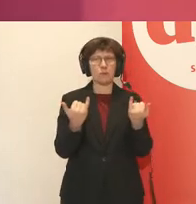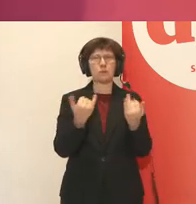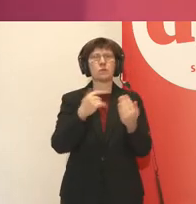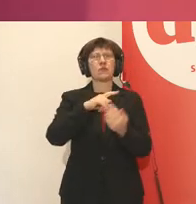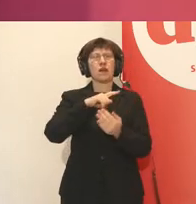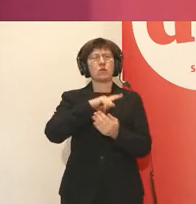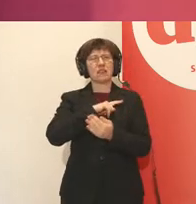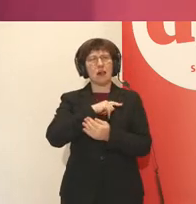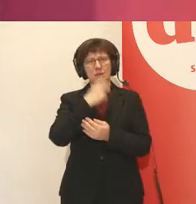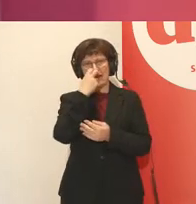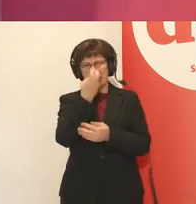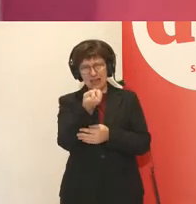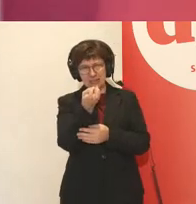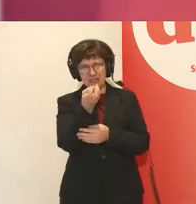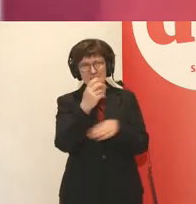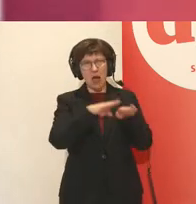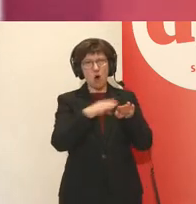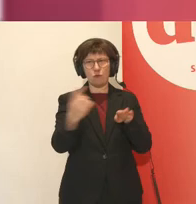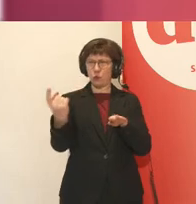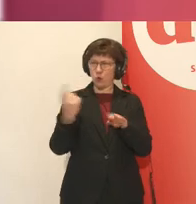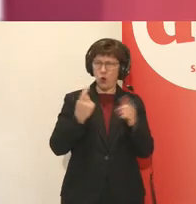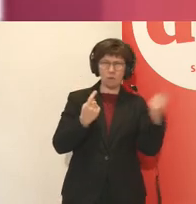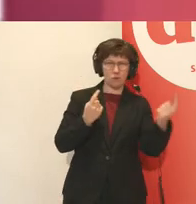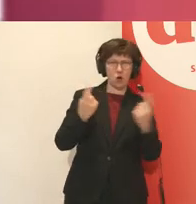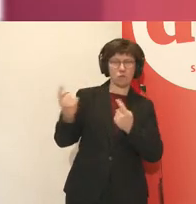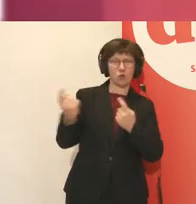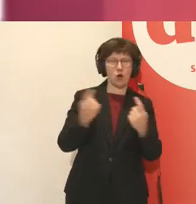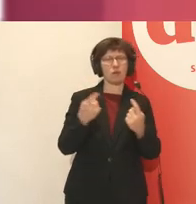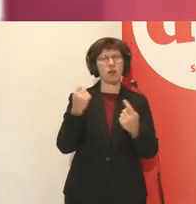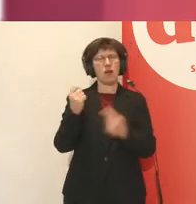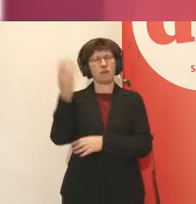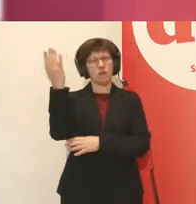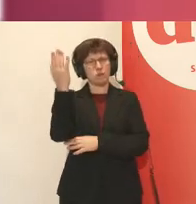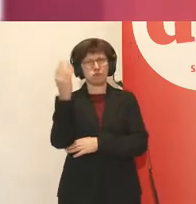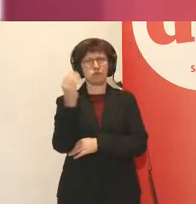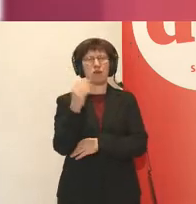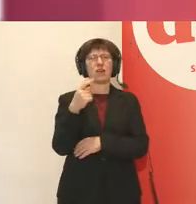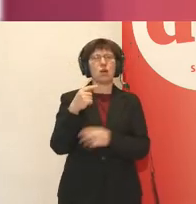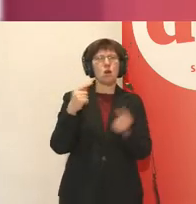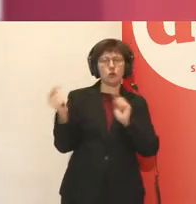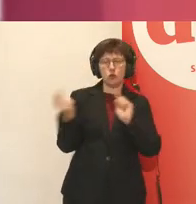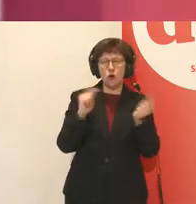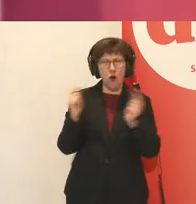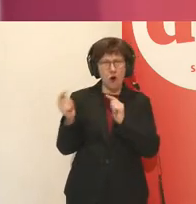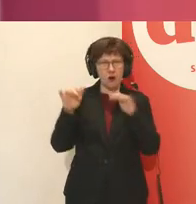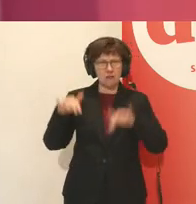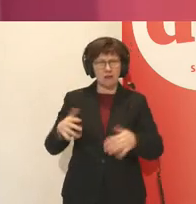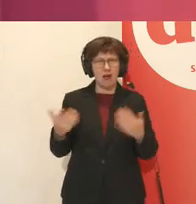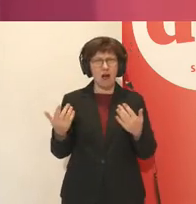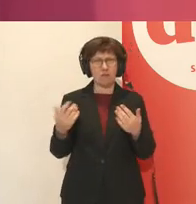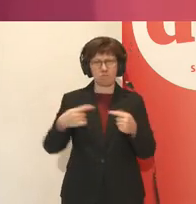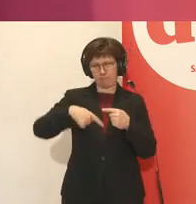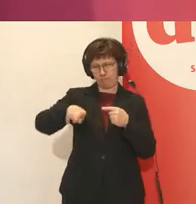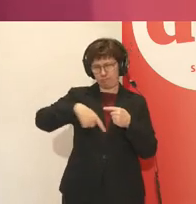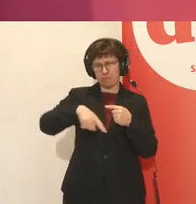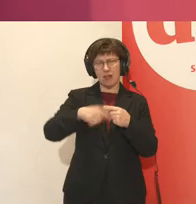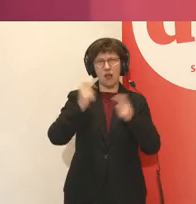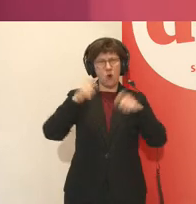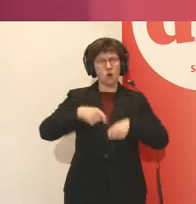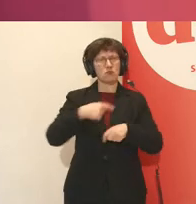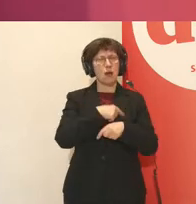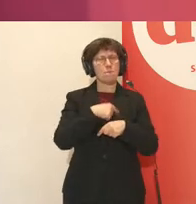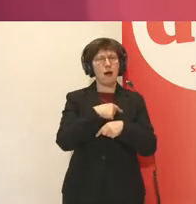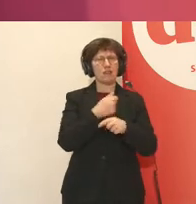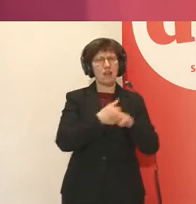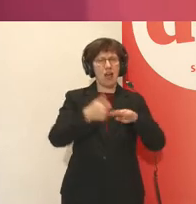ich auch gäste die hier auf die bühne kommen die auch noch worte an euch richten und mit mir in einen topf gehen das werden in wenigen minuten die